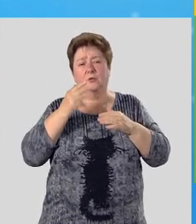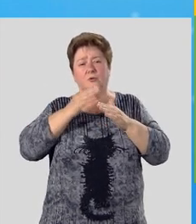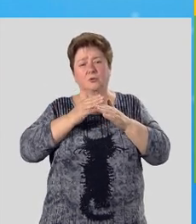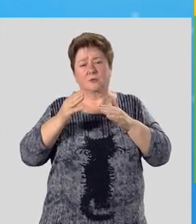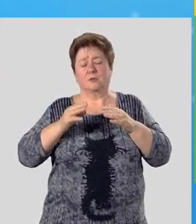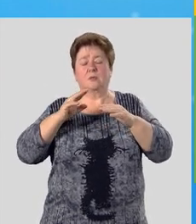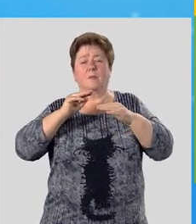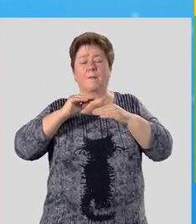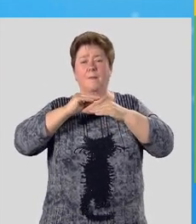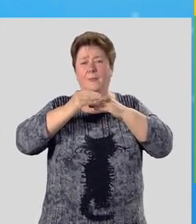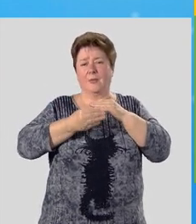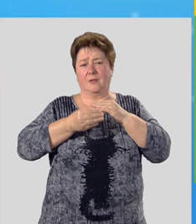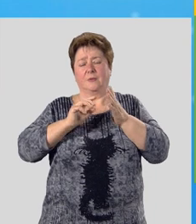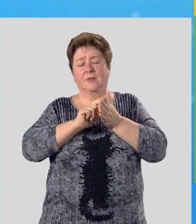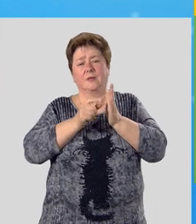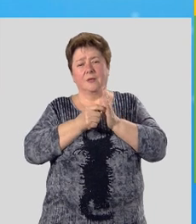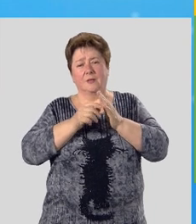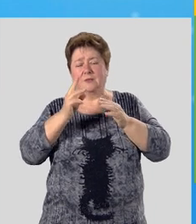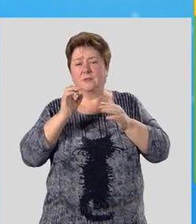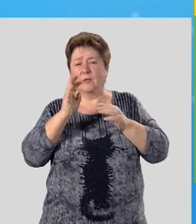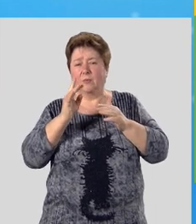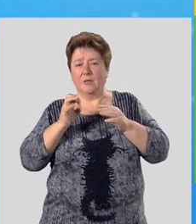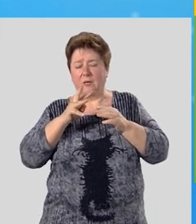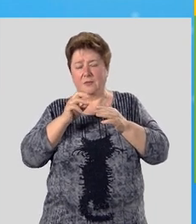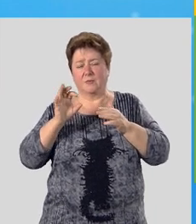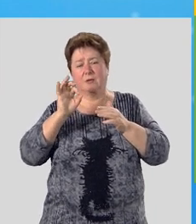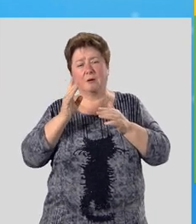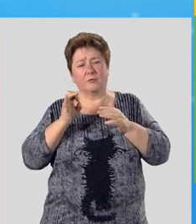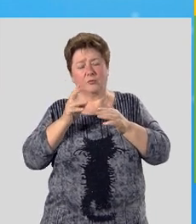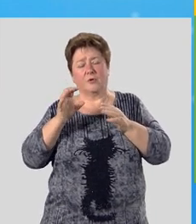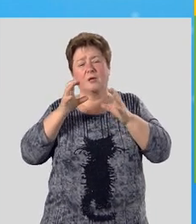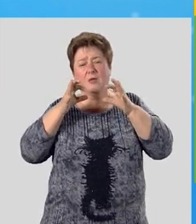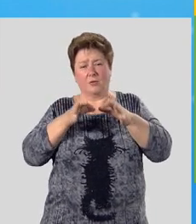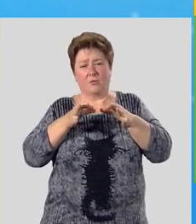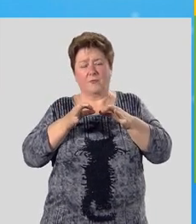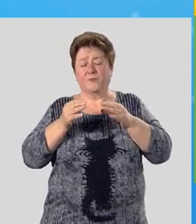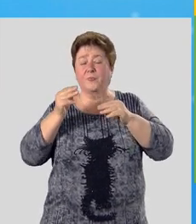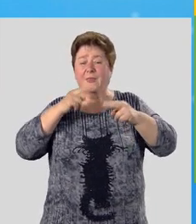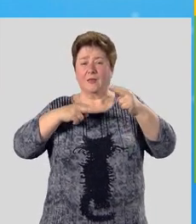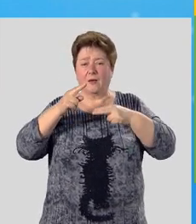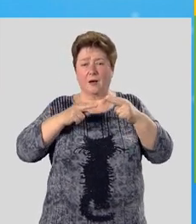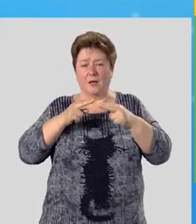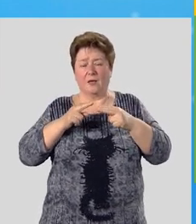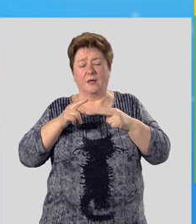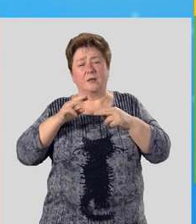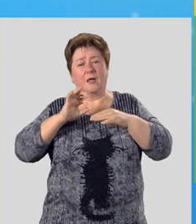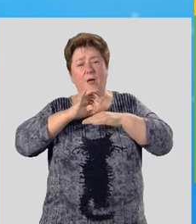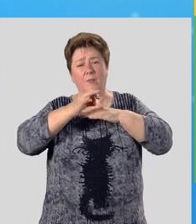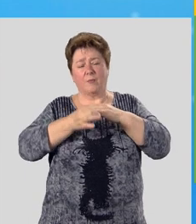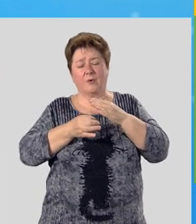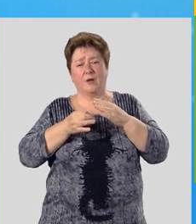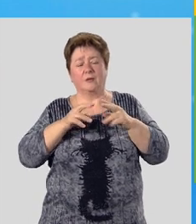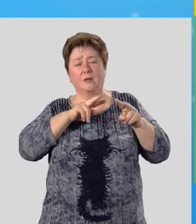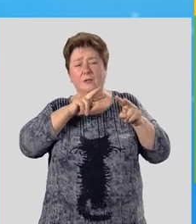частей – плазматической мембраны, цитоплазмы с органоидами и ядра. Строение плазматической мембраны